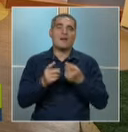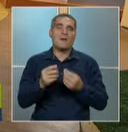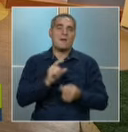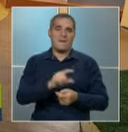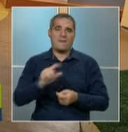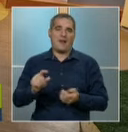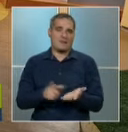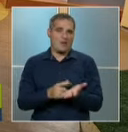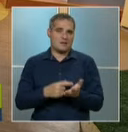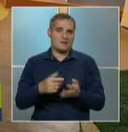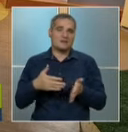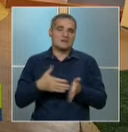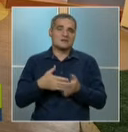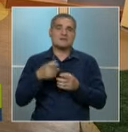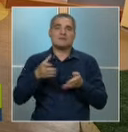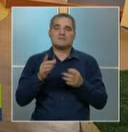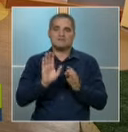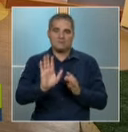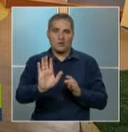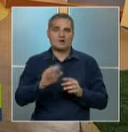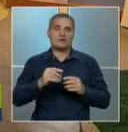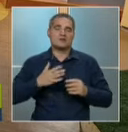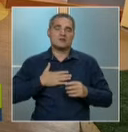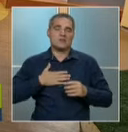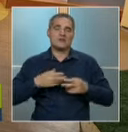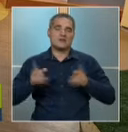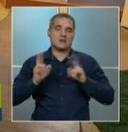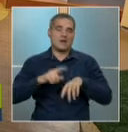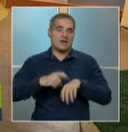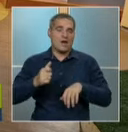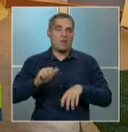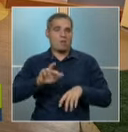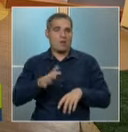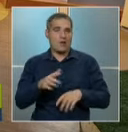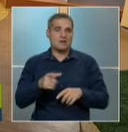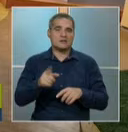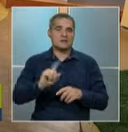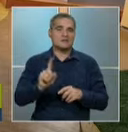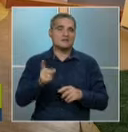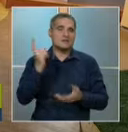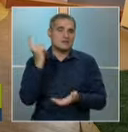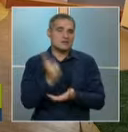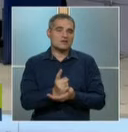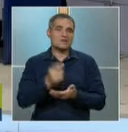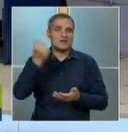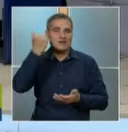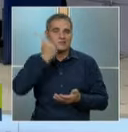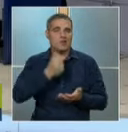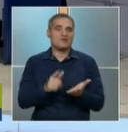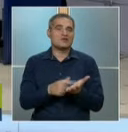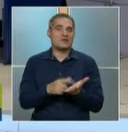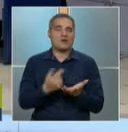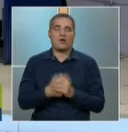предмети или хора за твоите собствени решения. Да, но понякога ти не можеш, ти понякога си задължен да ги използваш